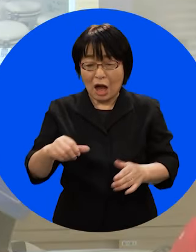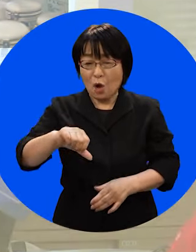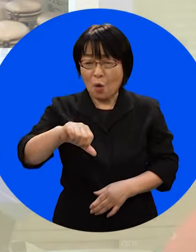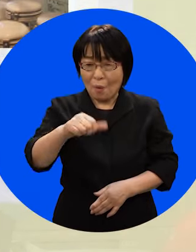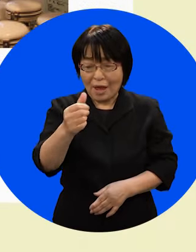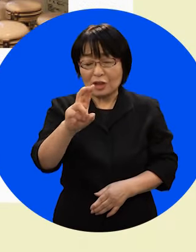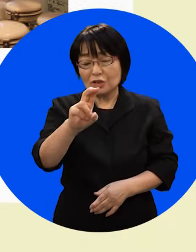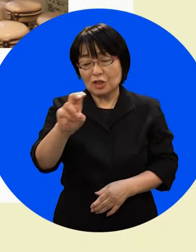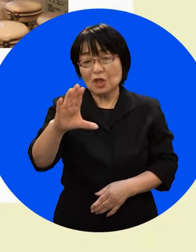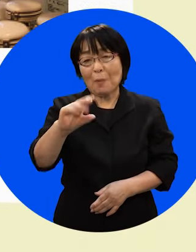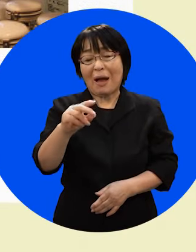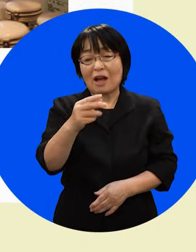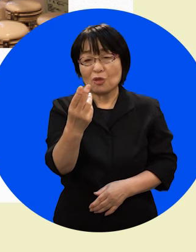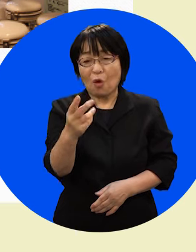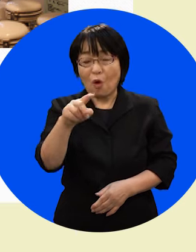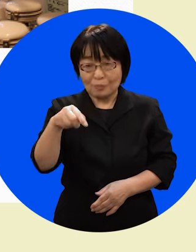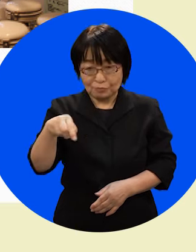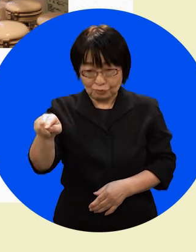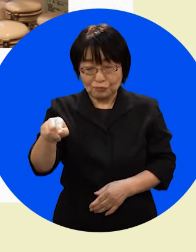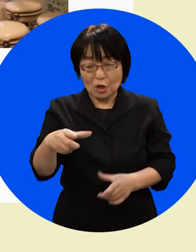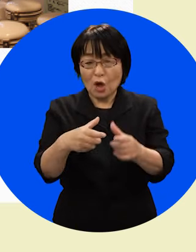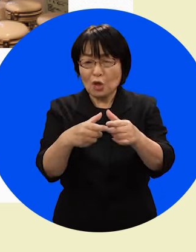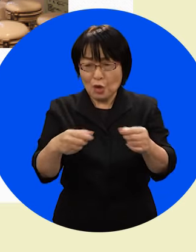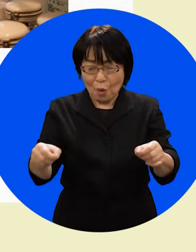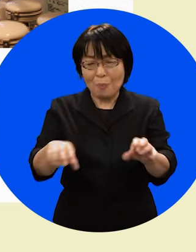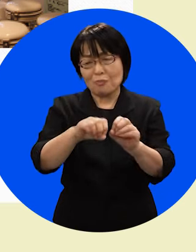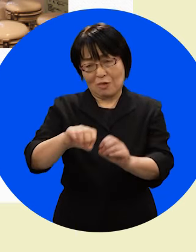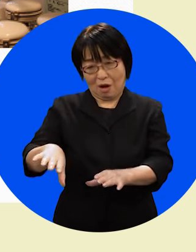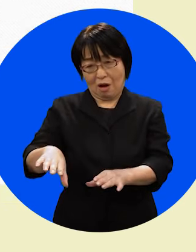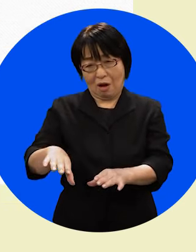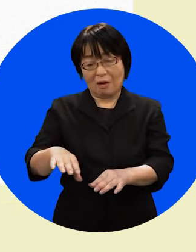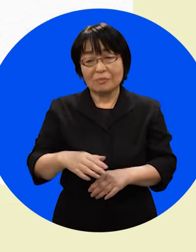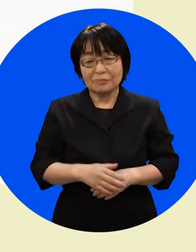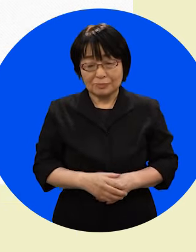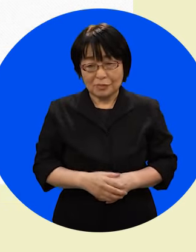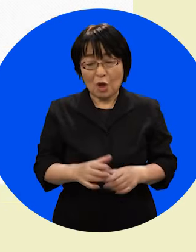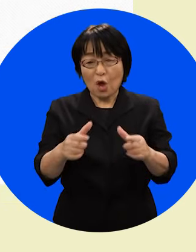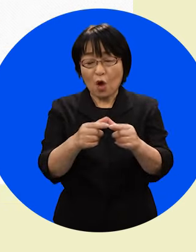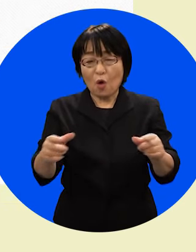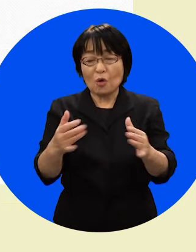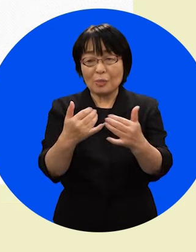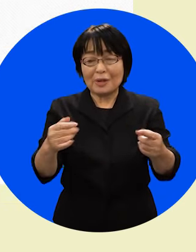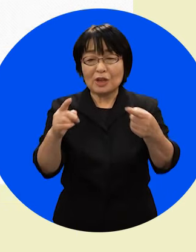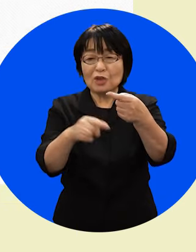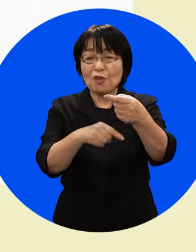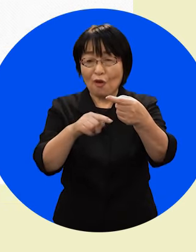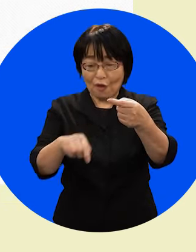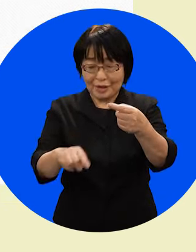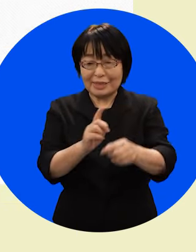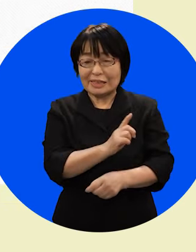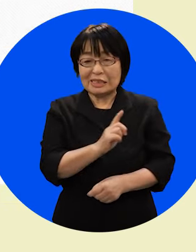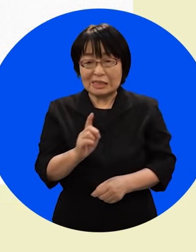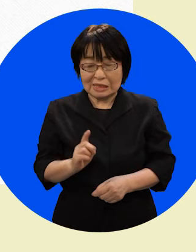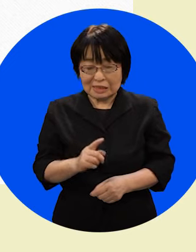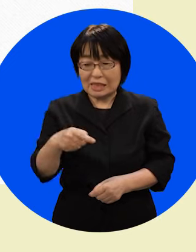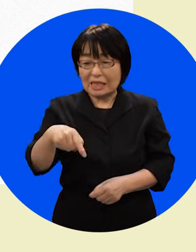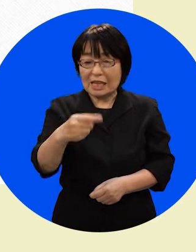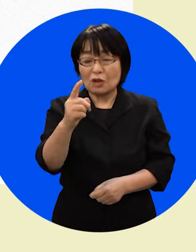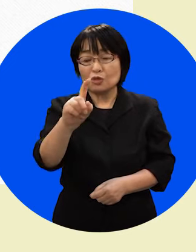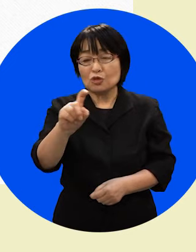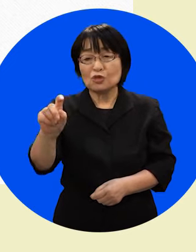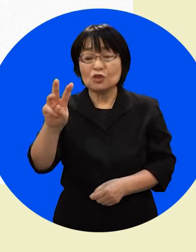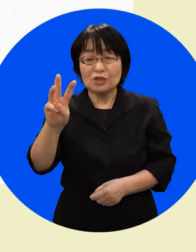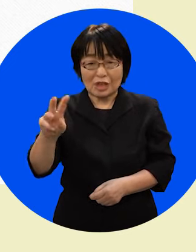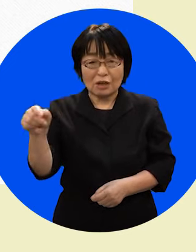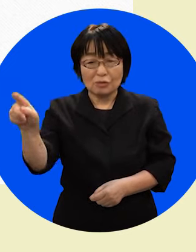及ぶ日本の食品ロス、国民1人当たりでは1日に 113g、 つまり茶